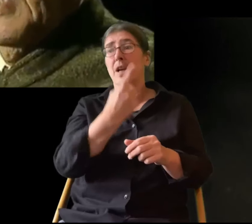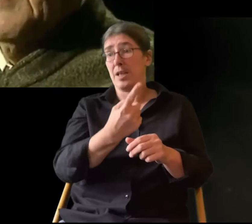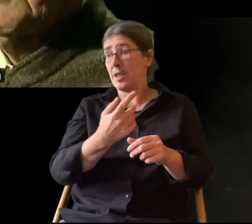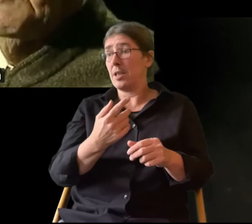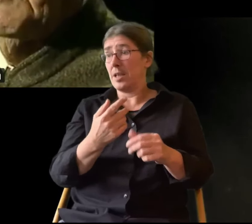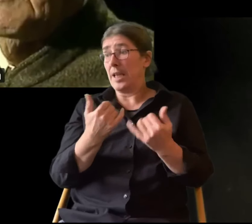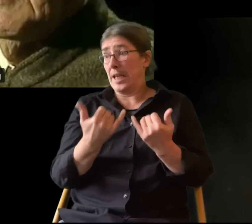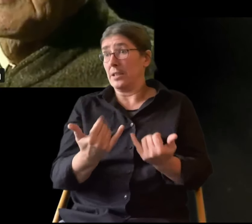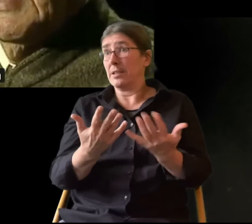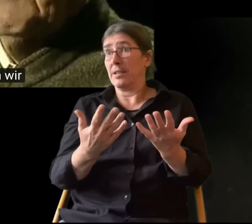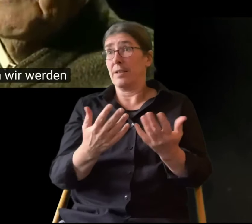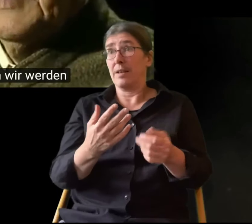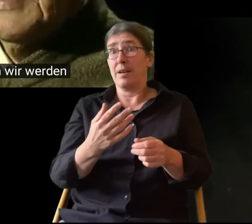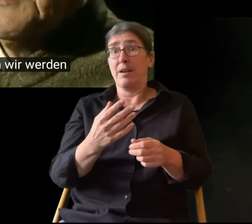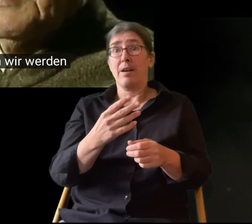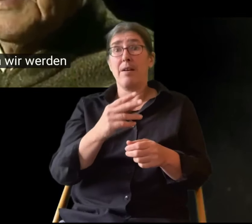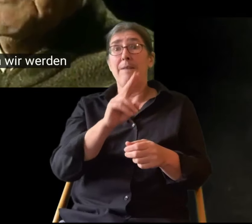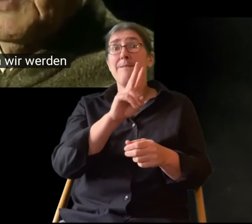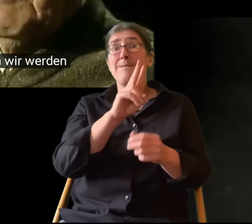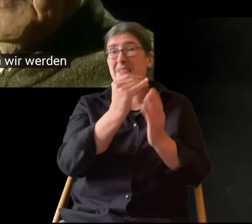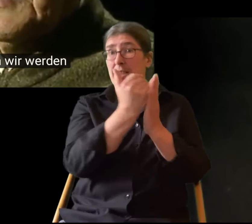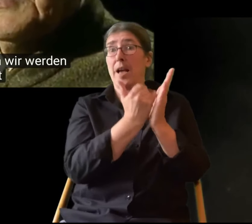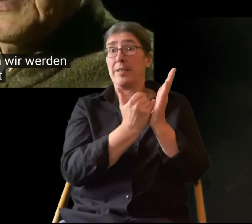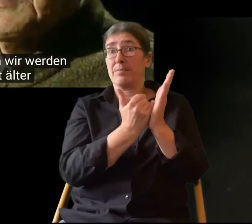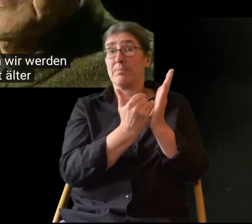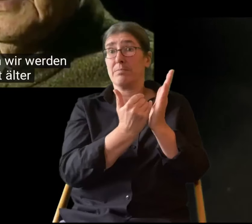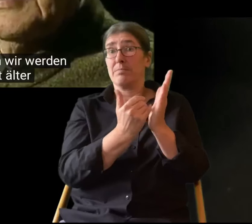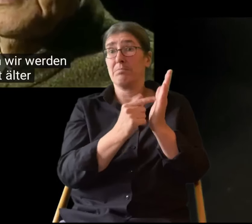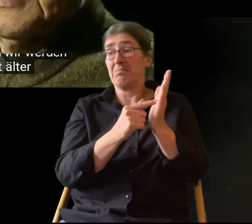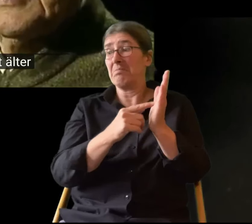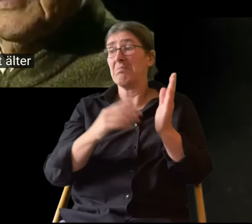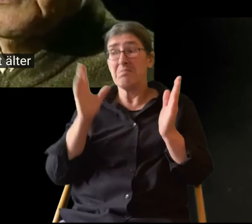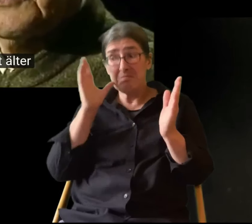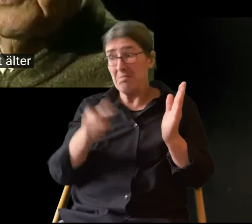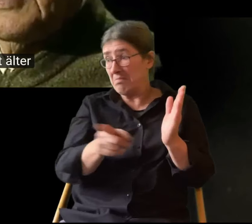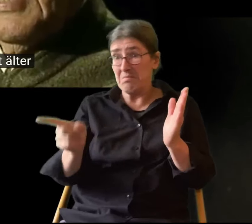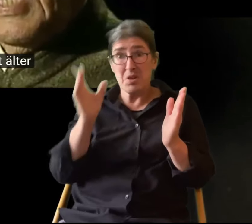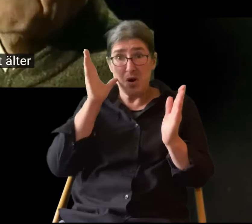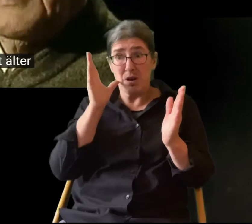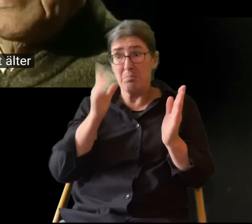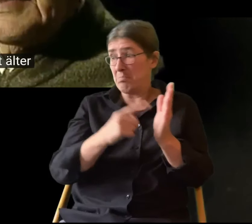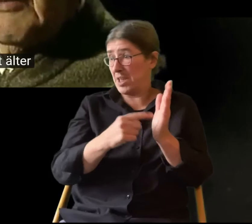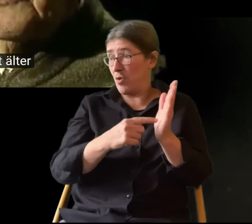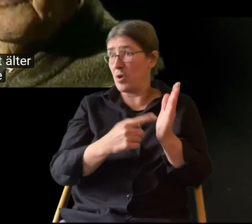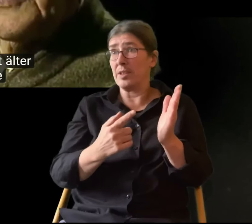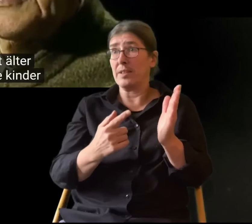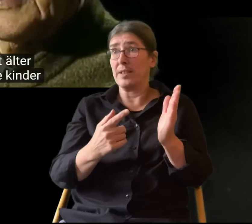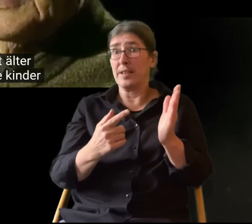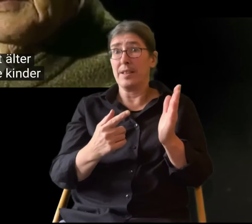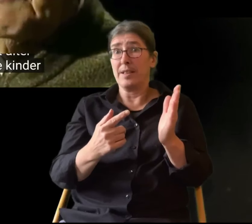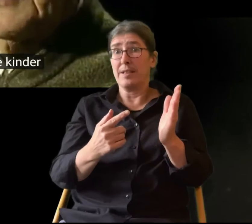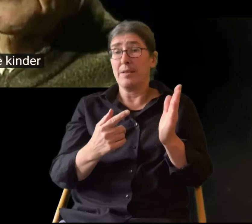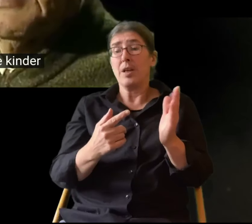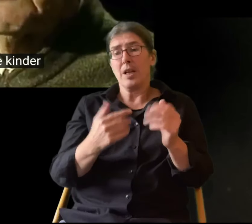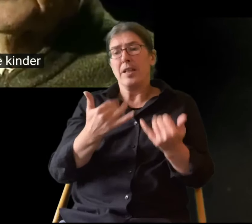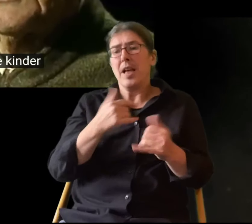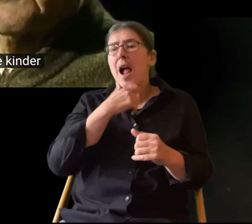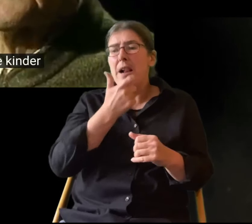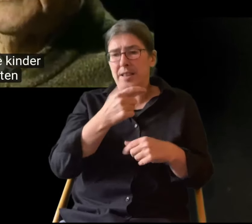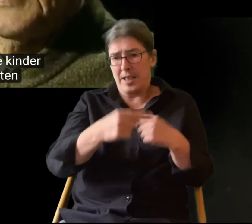also wir werden das ja nicht mehr wir sind ja jetzt ältere generation aber ihr und kinder während